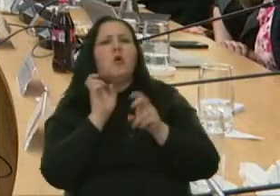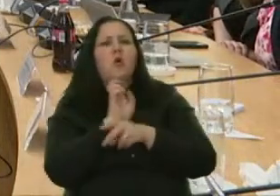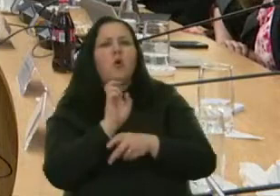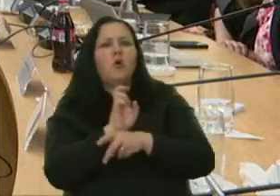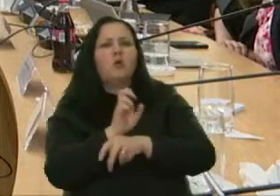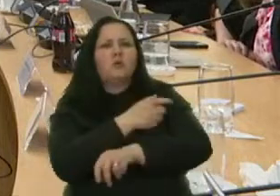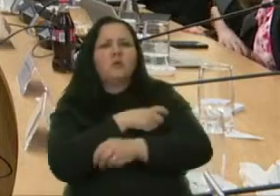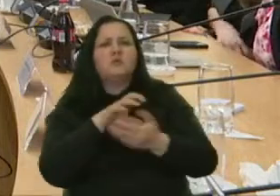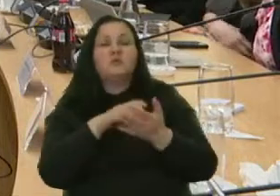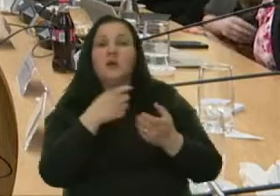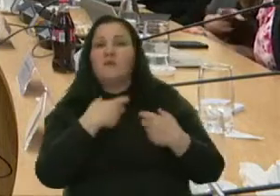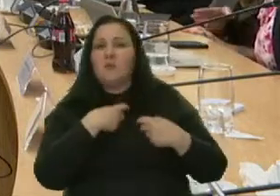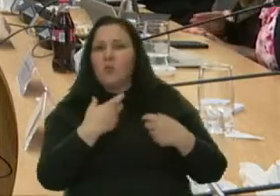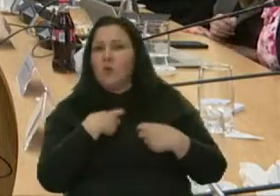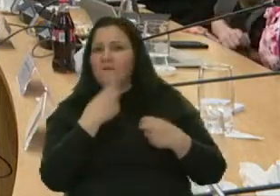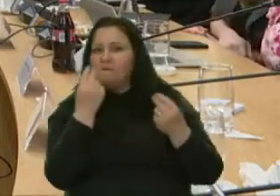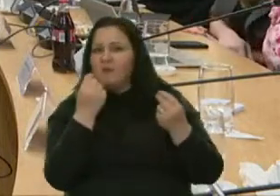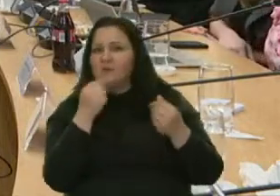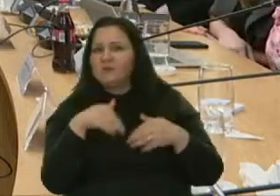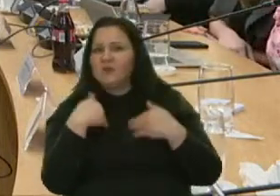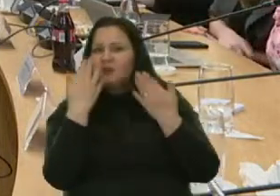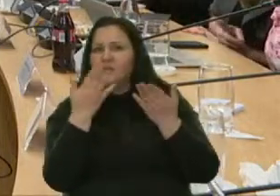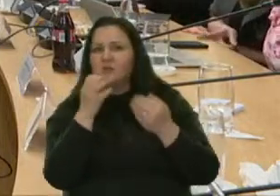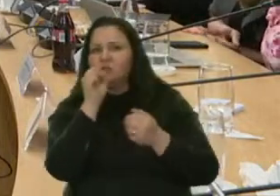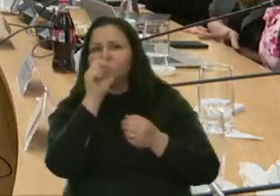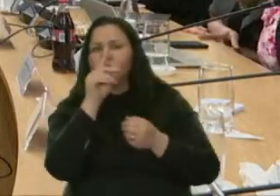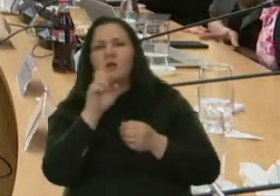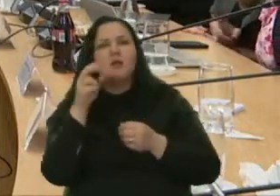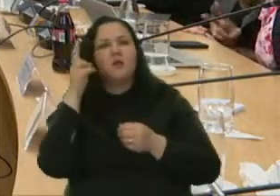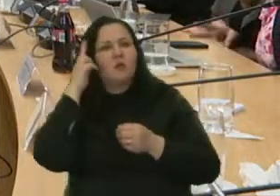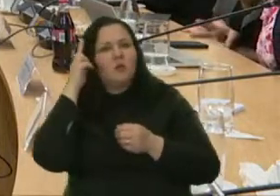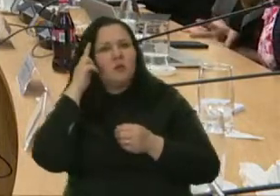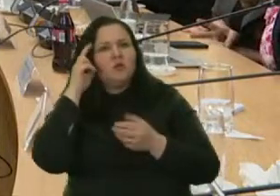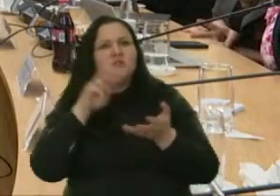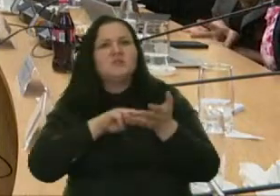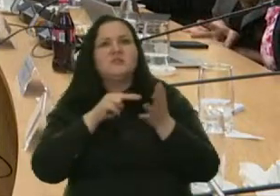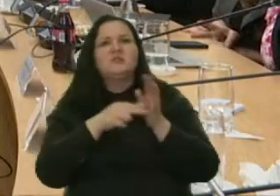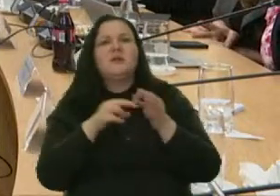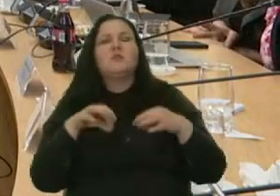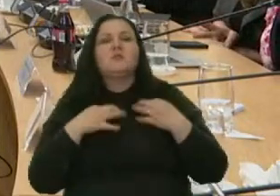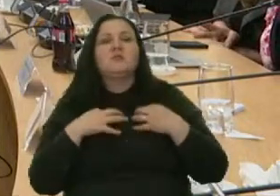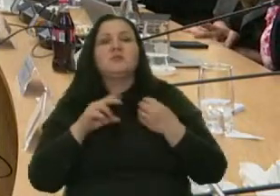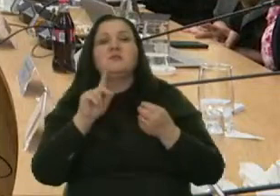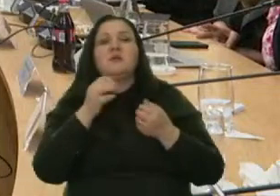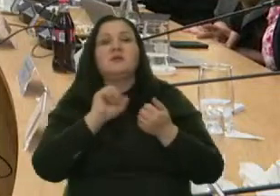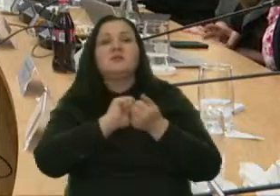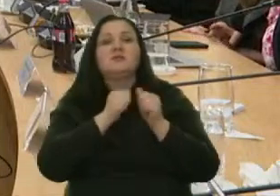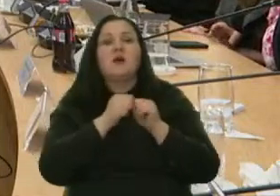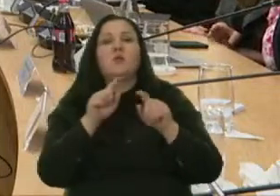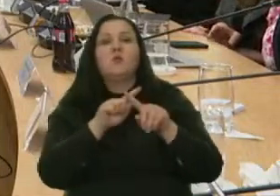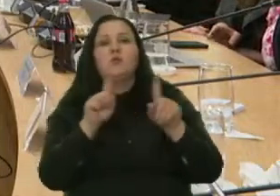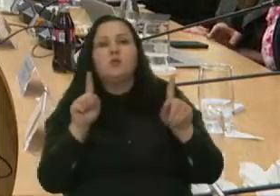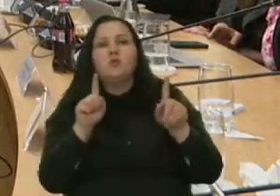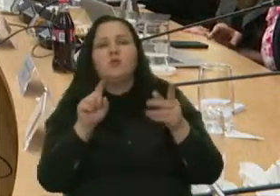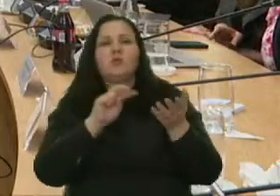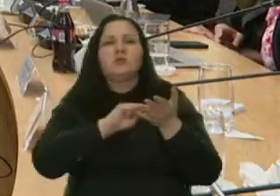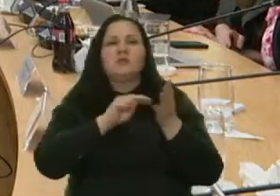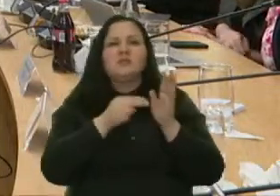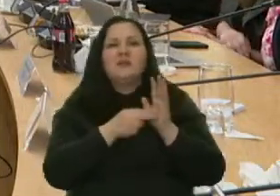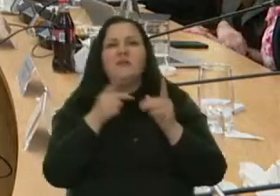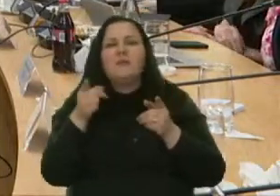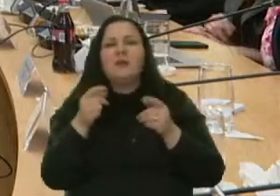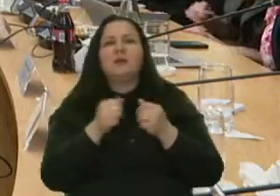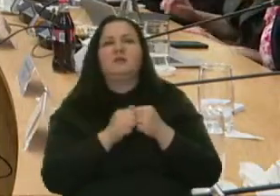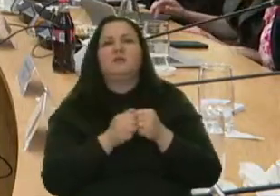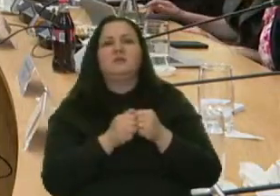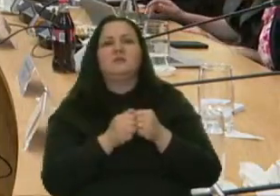posibilitate prin asel să acordăm acel sport care nu recunoaște sistemul de Sănătate da sau nu Sau vă pregătiți pentru subiect că v am pus pe nepregătită